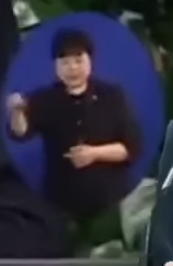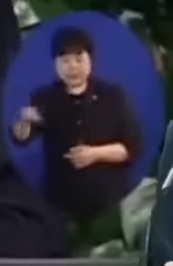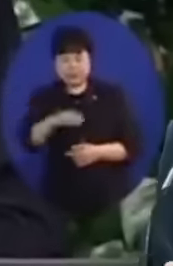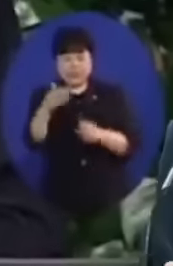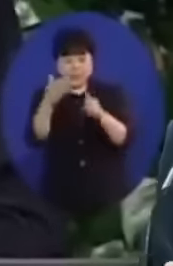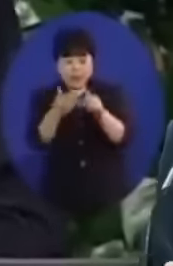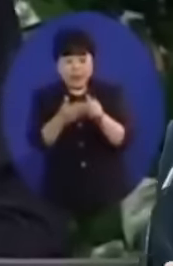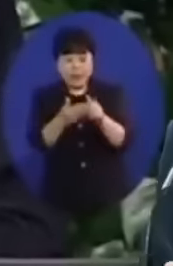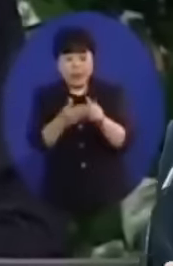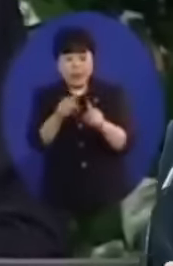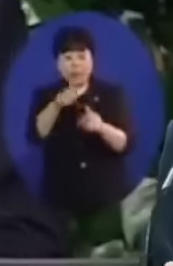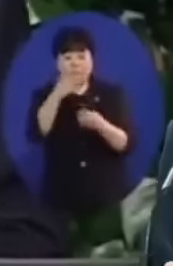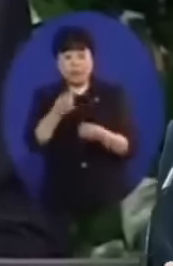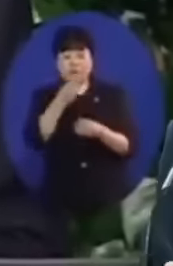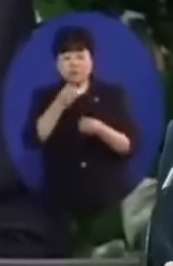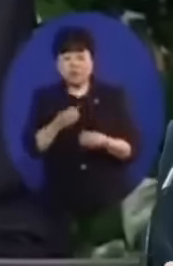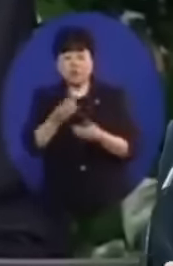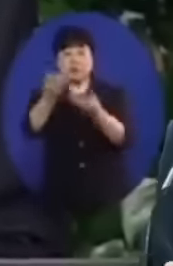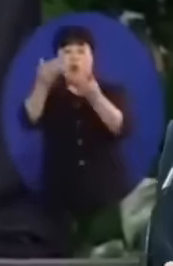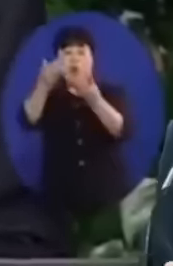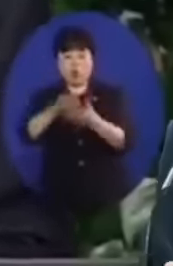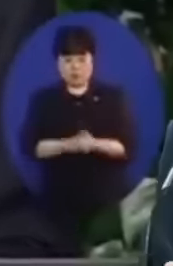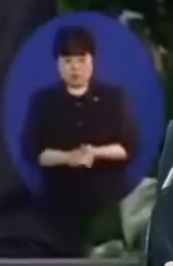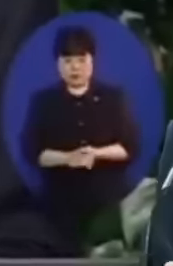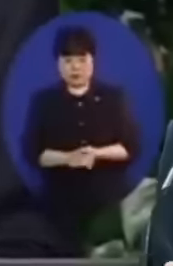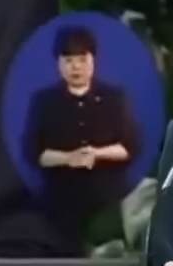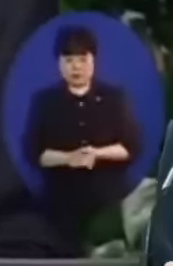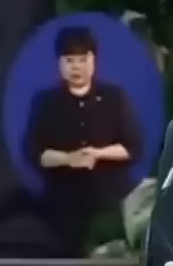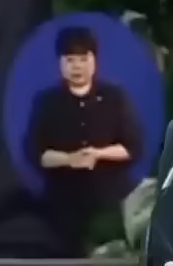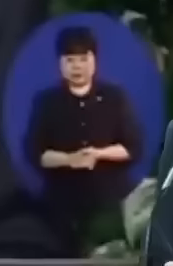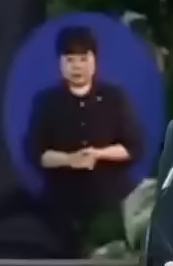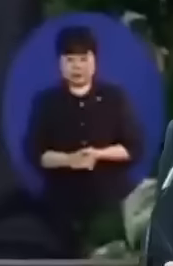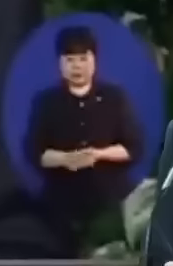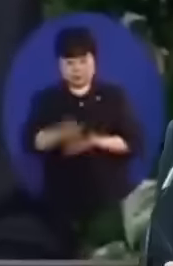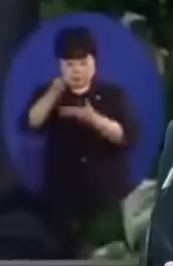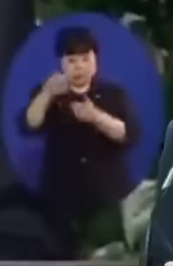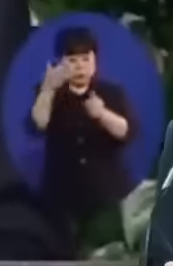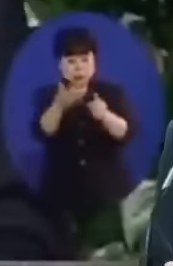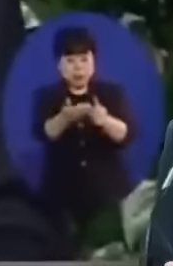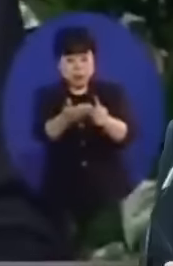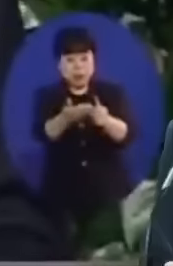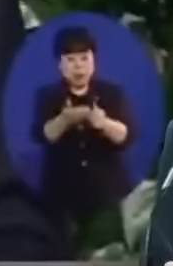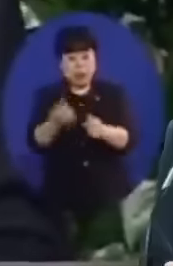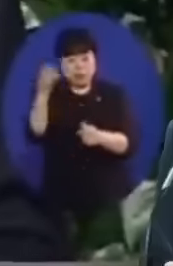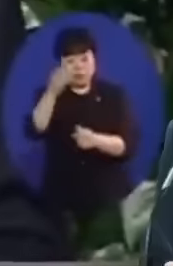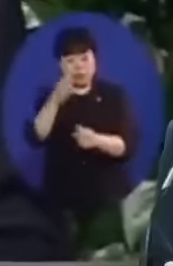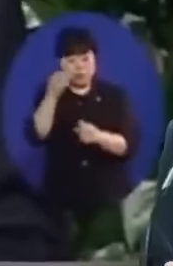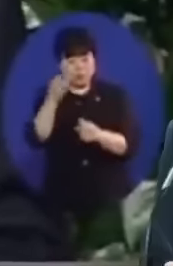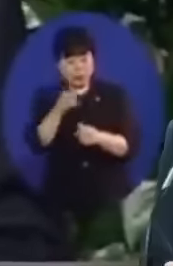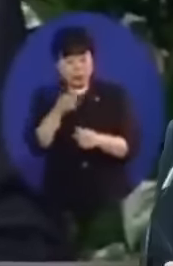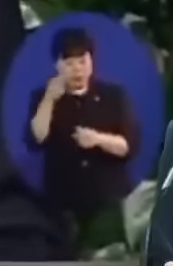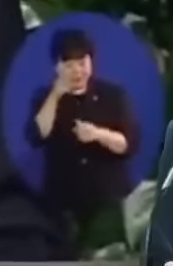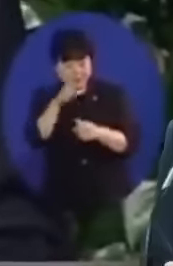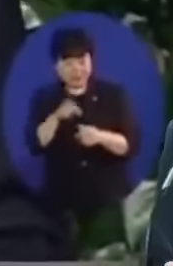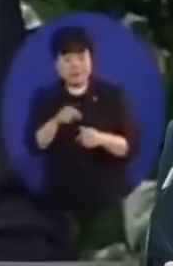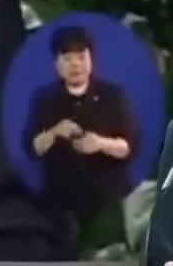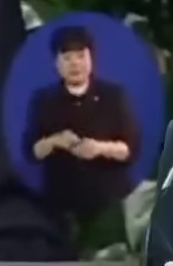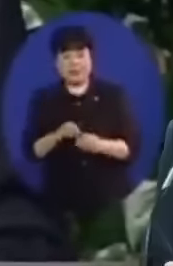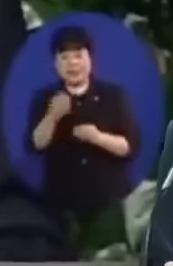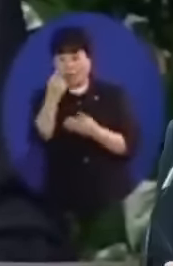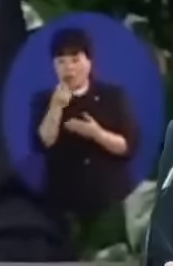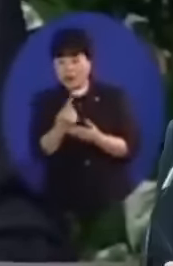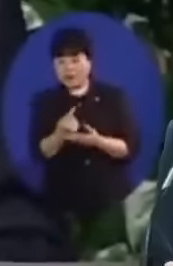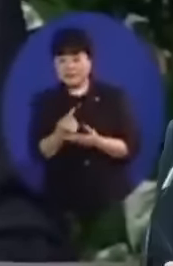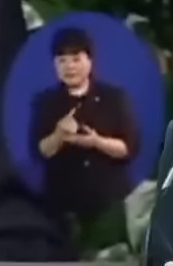우리에게 오중보험과 삼중축복의 굉장한 재산을 주셨고 성령 보혜사는 나 이 땅에